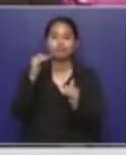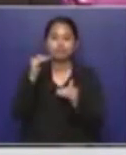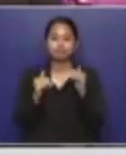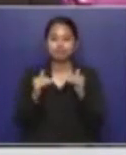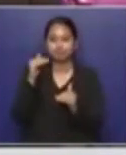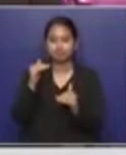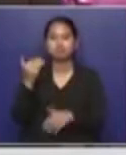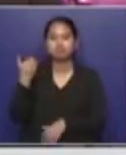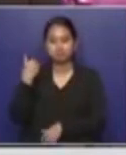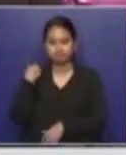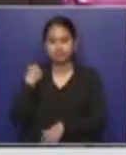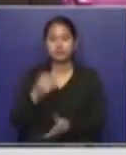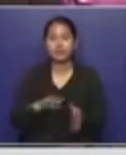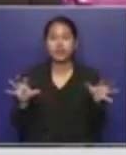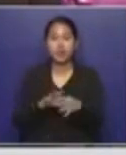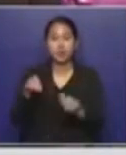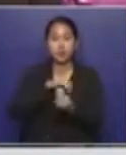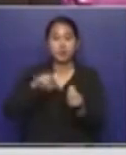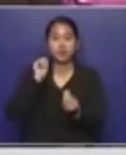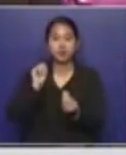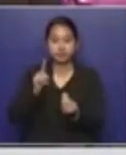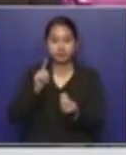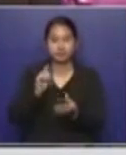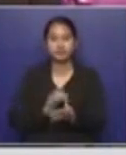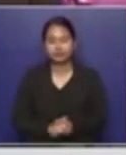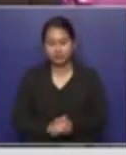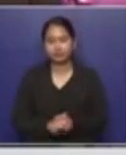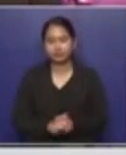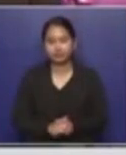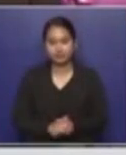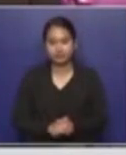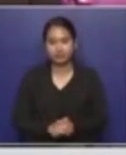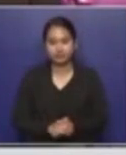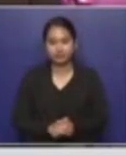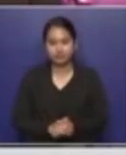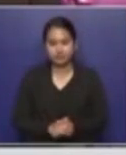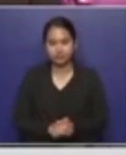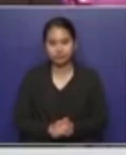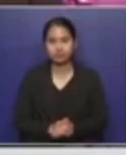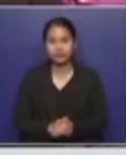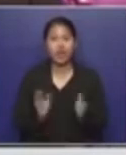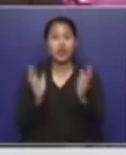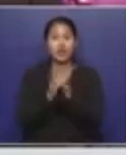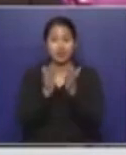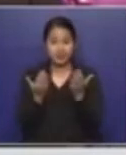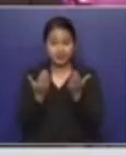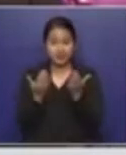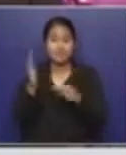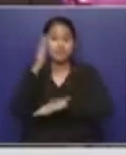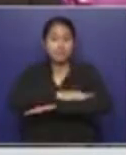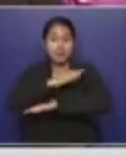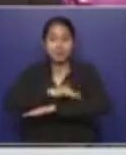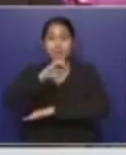ทางเศรษฐกิจนะครับมากที่สุด นิตยสารฟอร์บบอกว่าเราอยู่